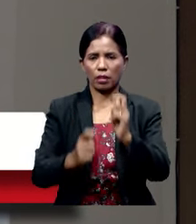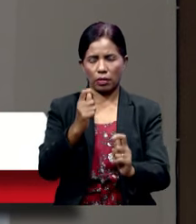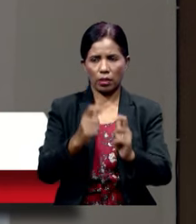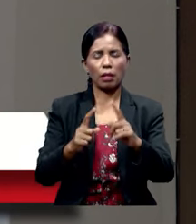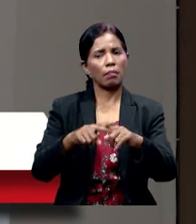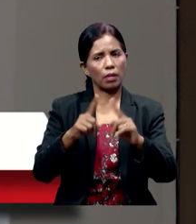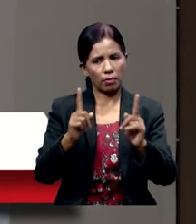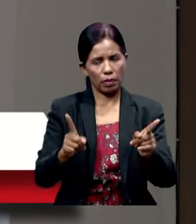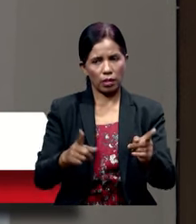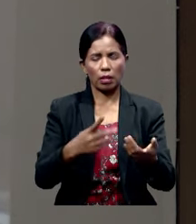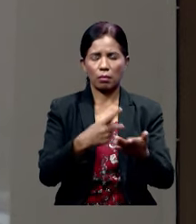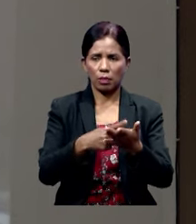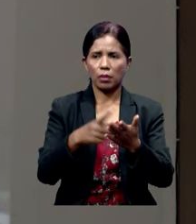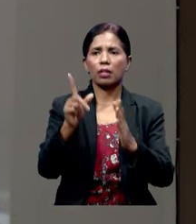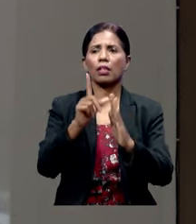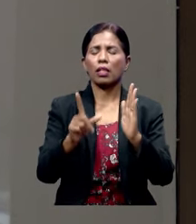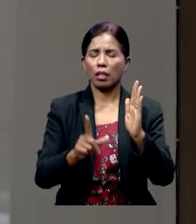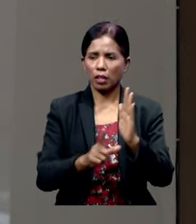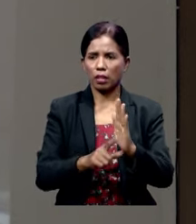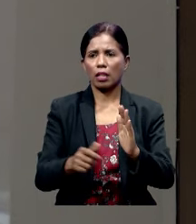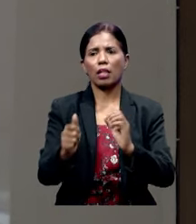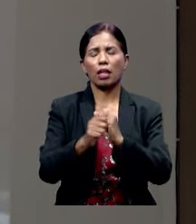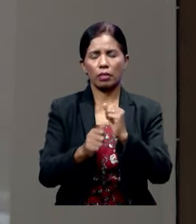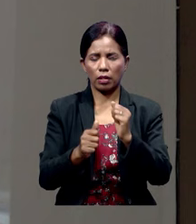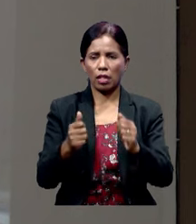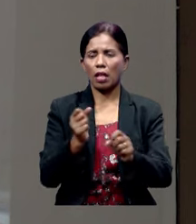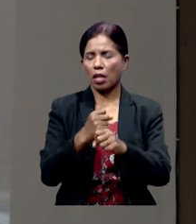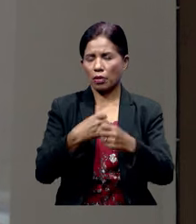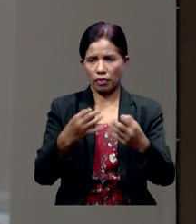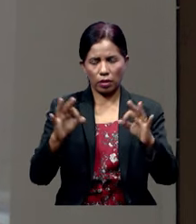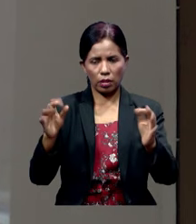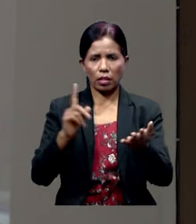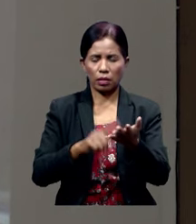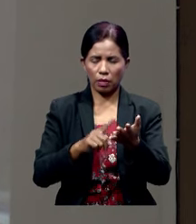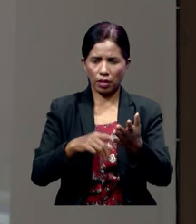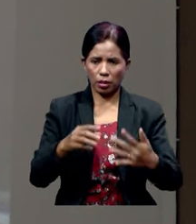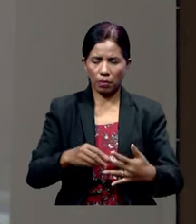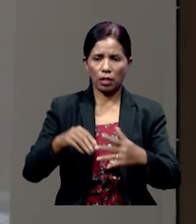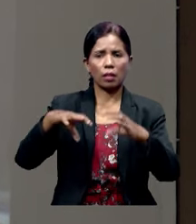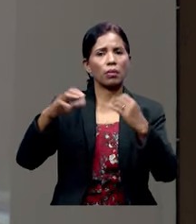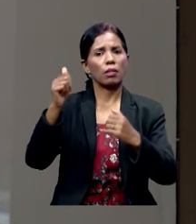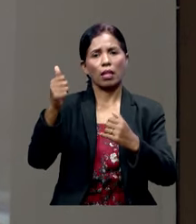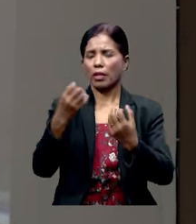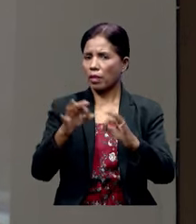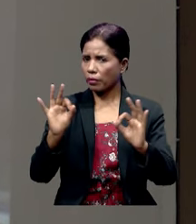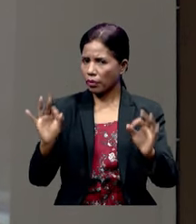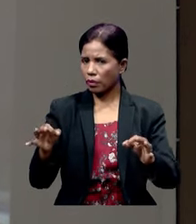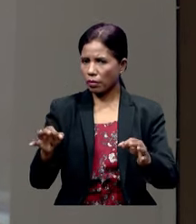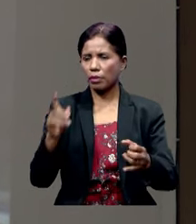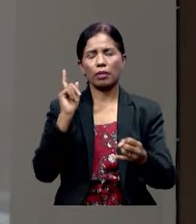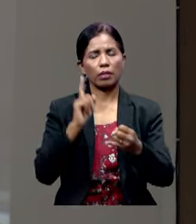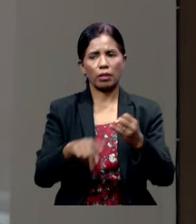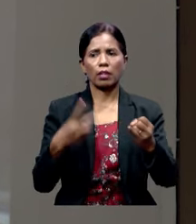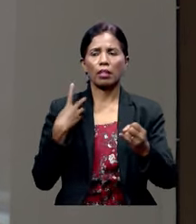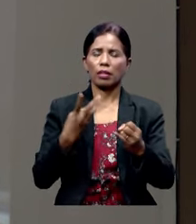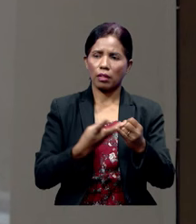Mai be proposta lei dane audiensia halo hotuana debate spesial de komisang a halo hotuana ikus ita